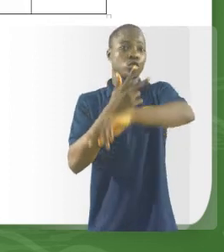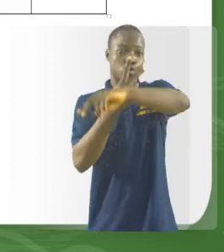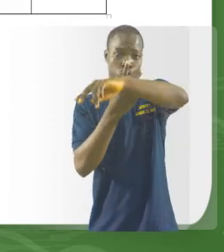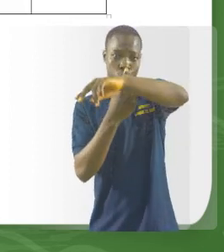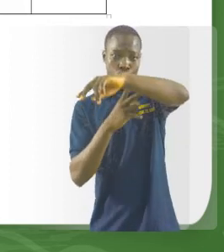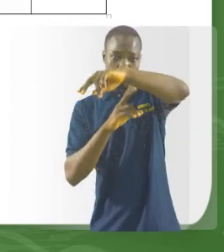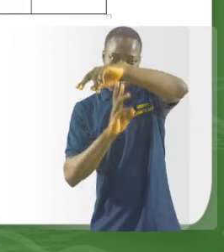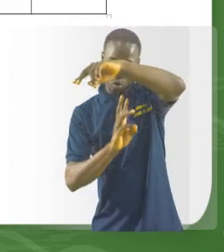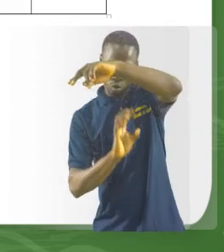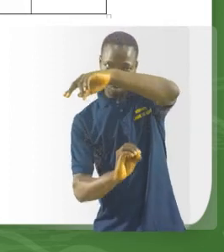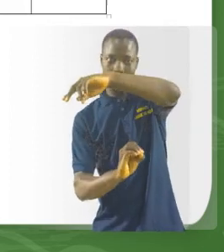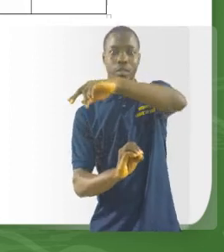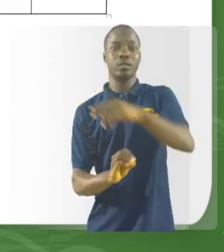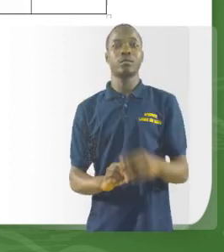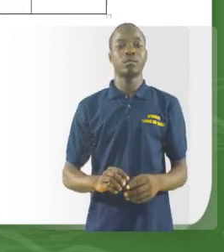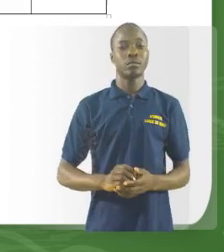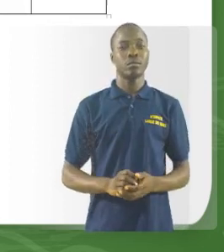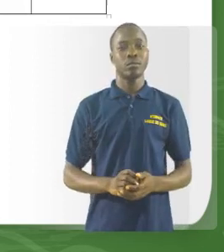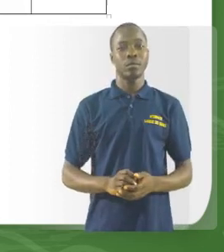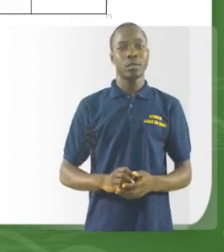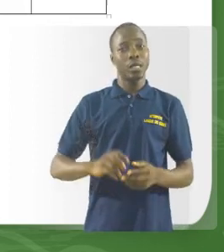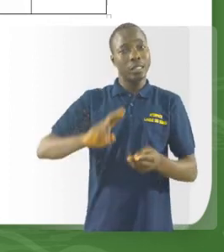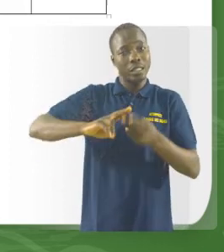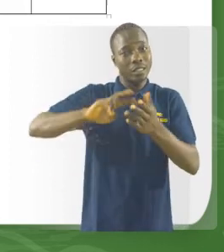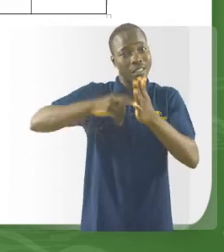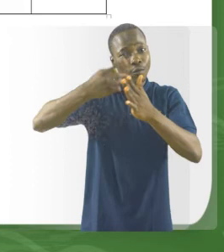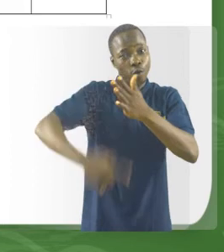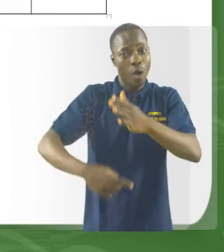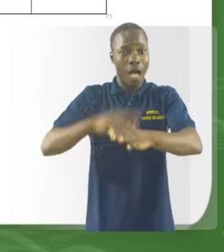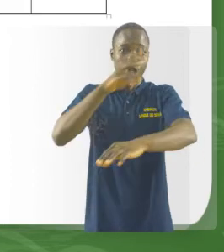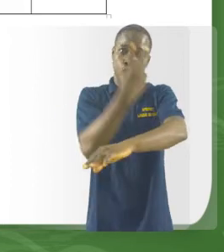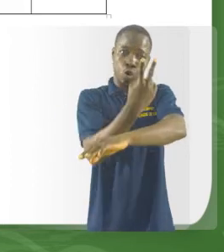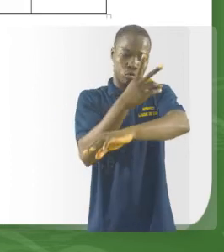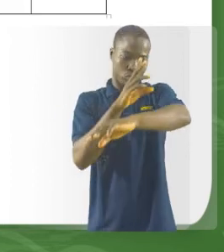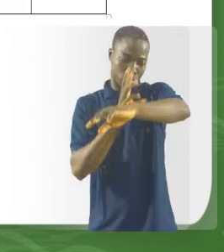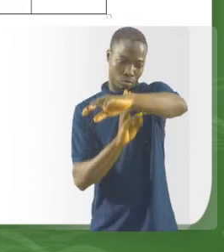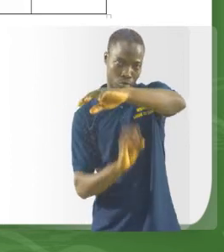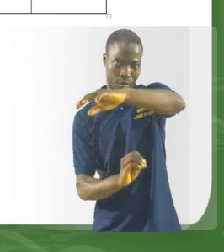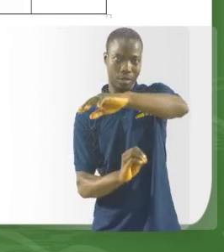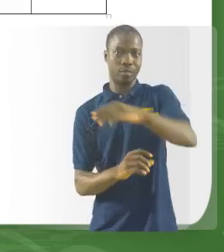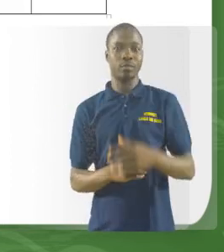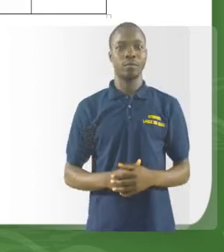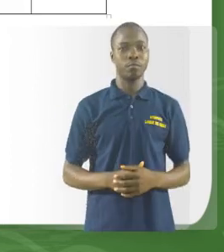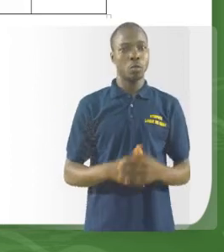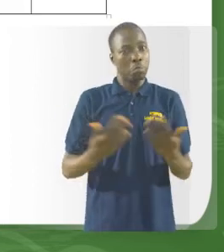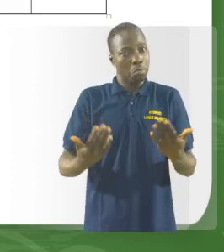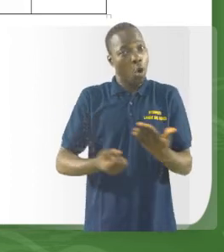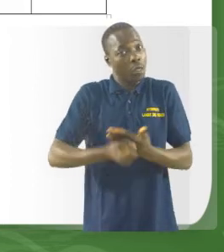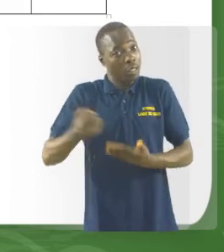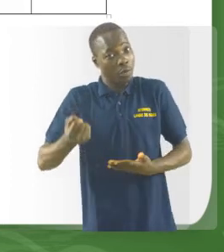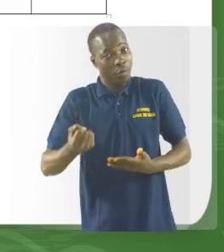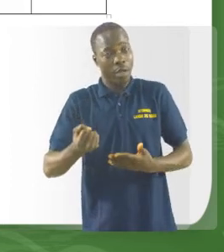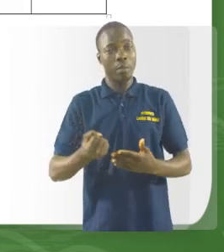l'effectif total, c'est-à-dire 2 sur 60. Donc, en simplifiant par